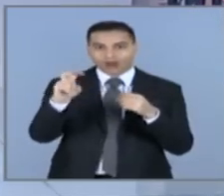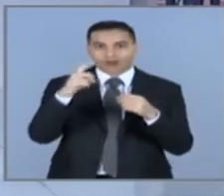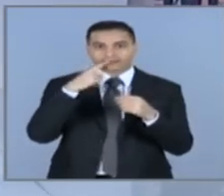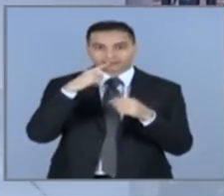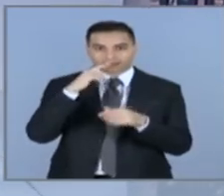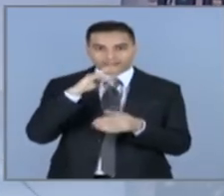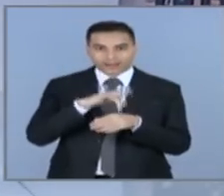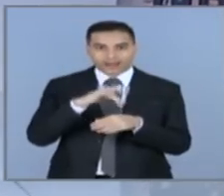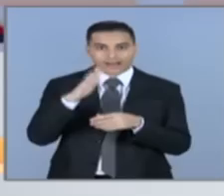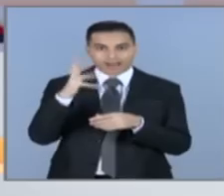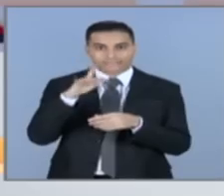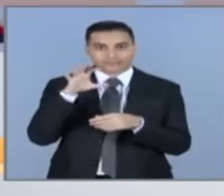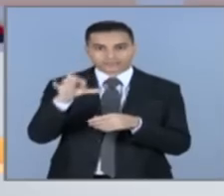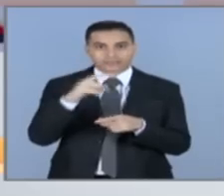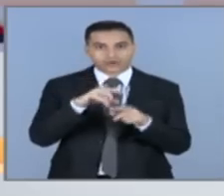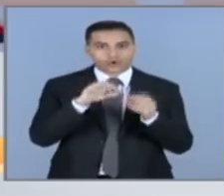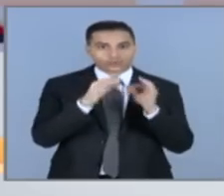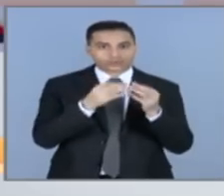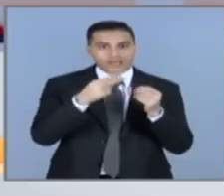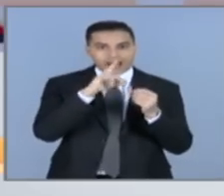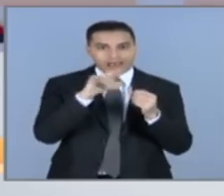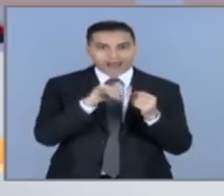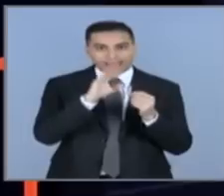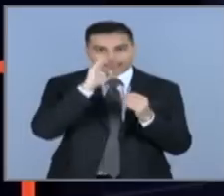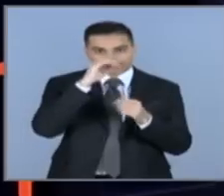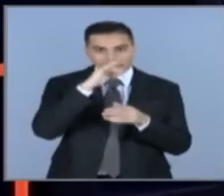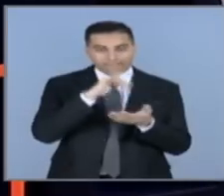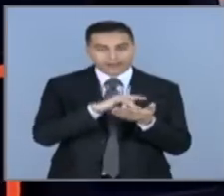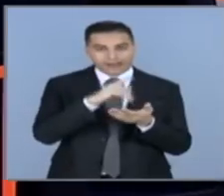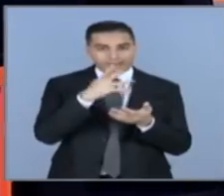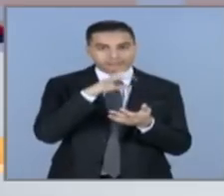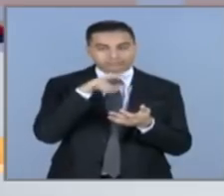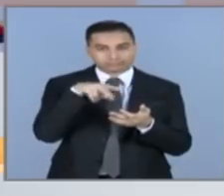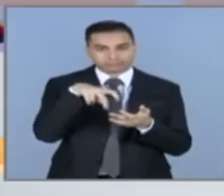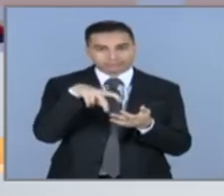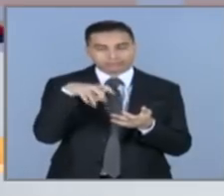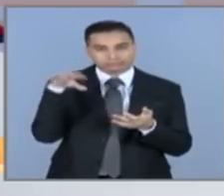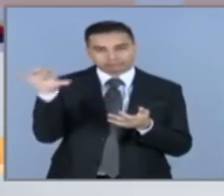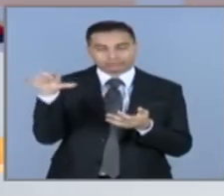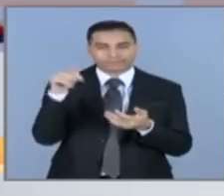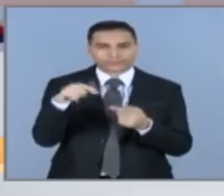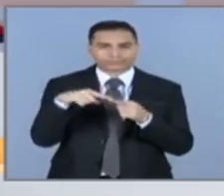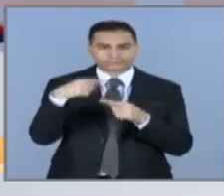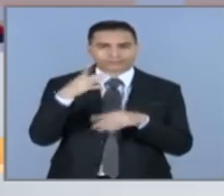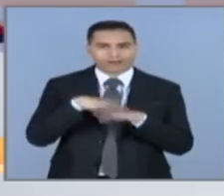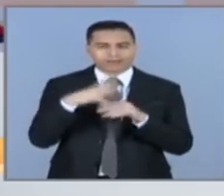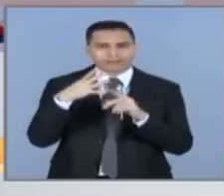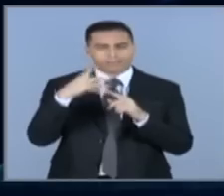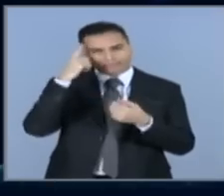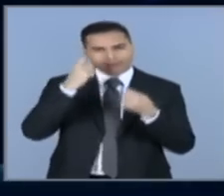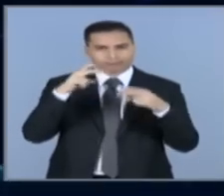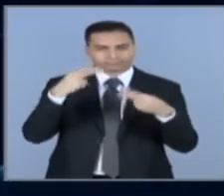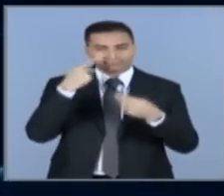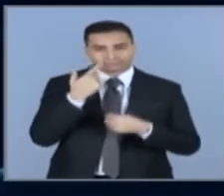اسكندرية 90، عائلة علي كيت كات الجيزة 80. ودلوقتي مع الفقرة الرابعة، فقرة تحت